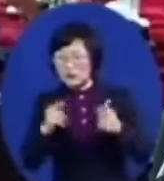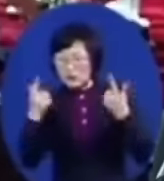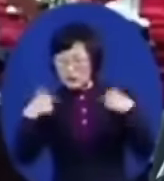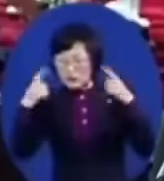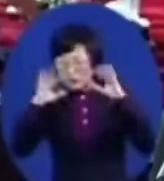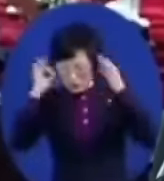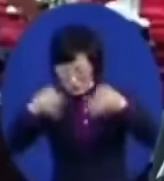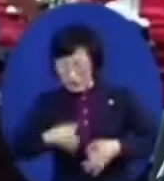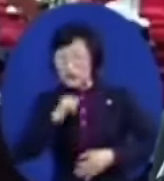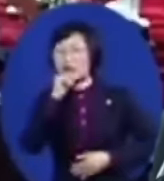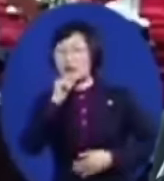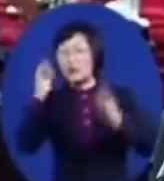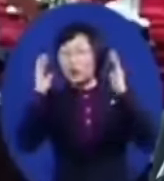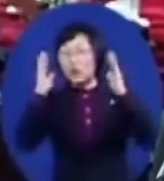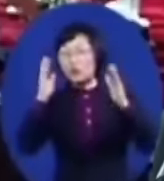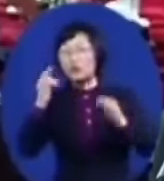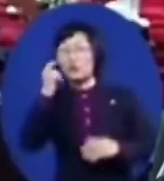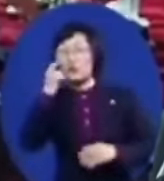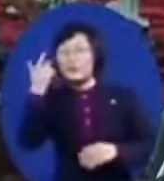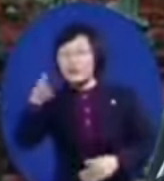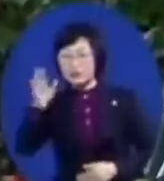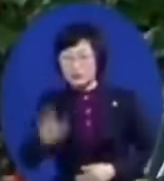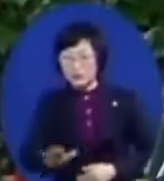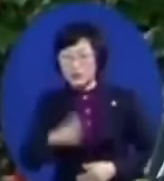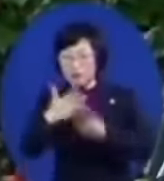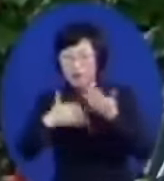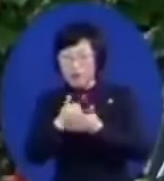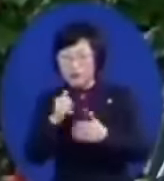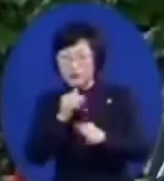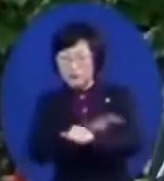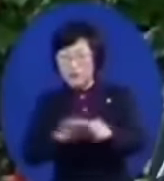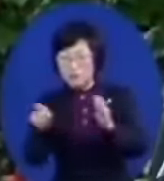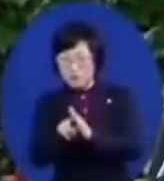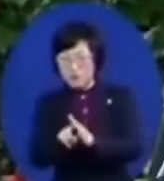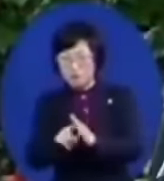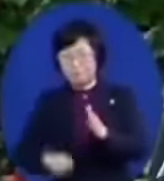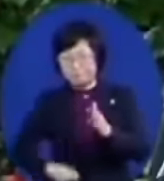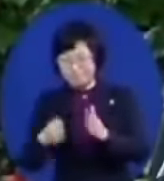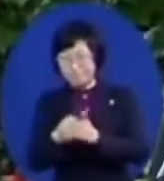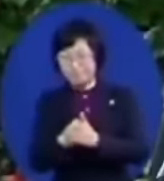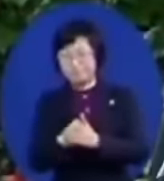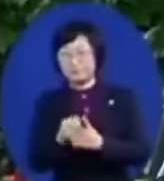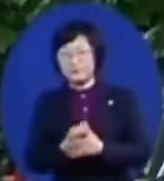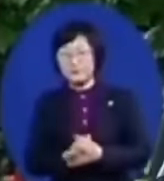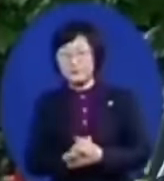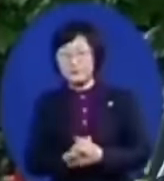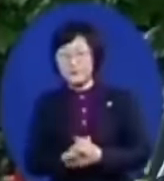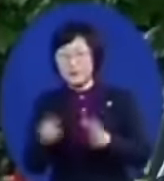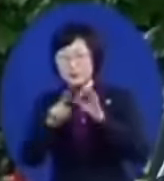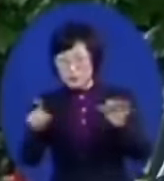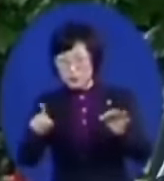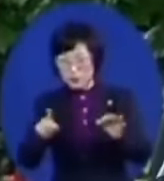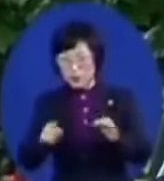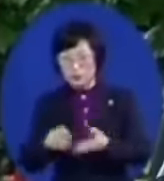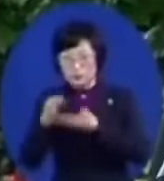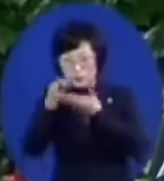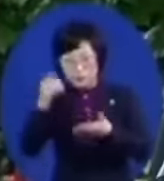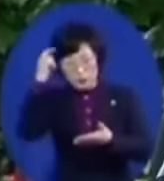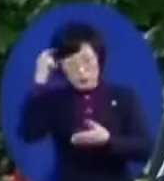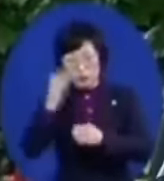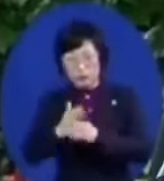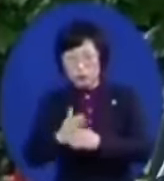공부도 못했지만 하나님을 먼저 섬긴다고 마음에 작정을 했습니다. 돈이 조금이라도 모이면 11조를